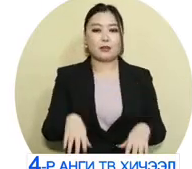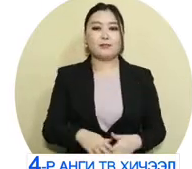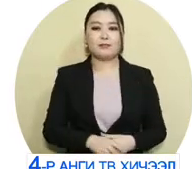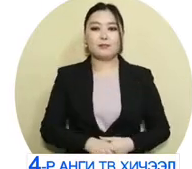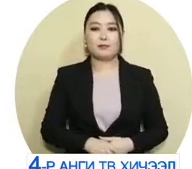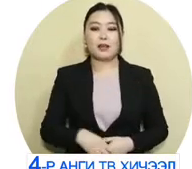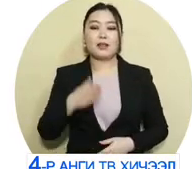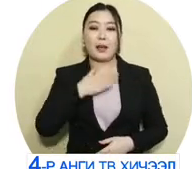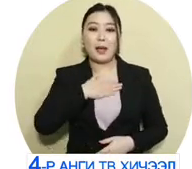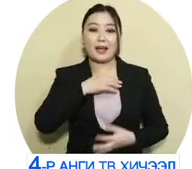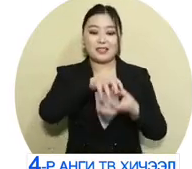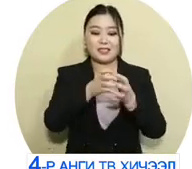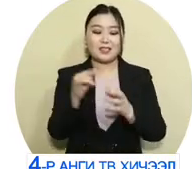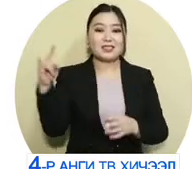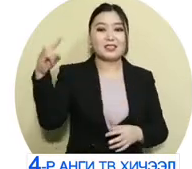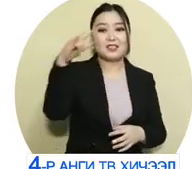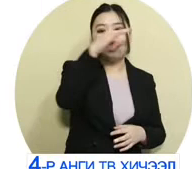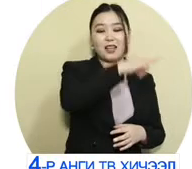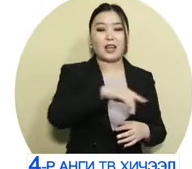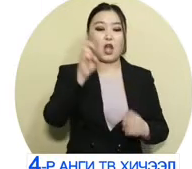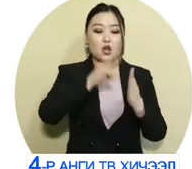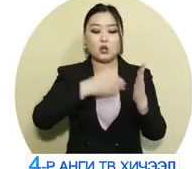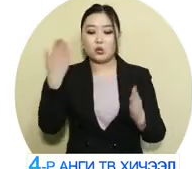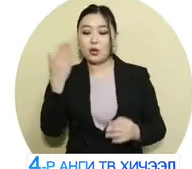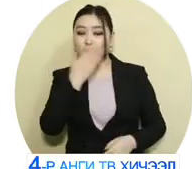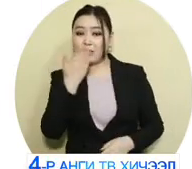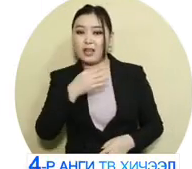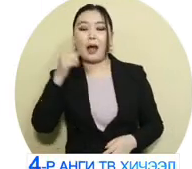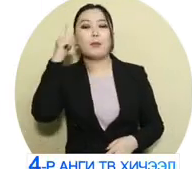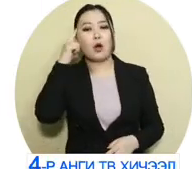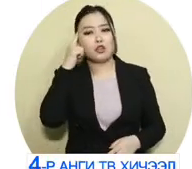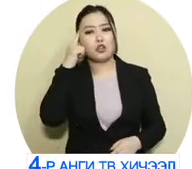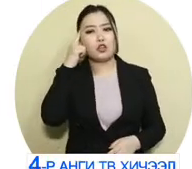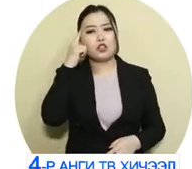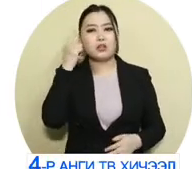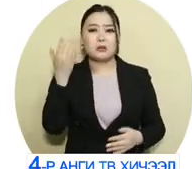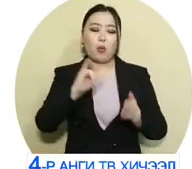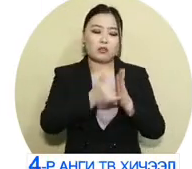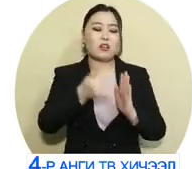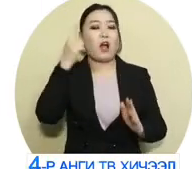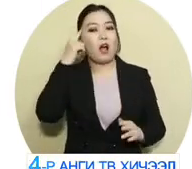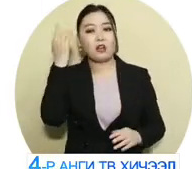уншихдаа хүүхдүүд минь их бодож тунгааж утгыг ойлгож унших юм байна шүү.